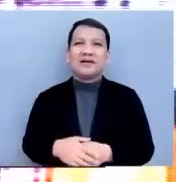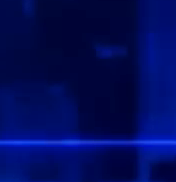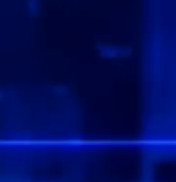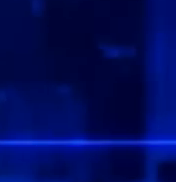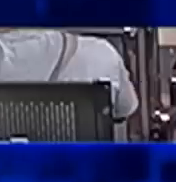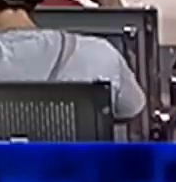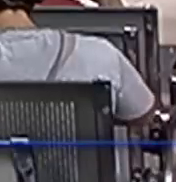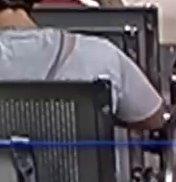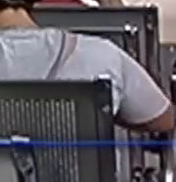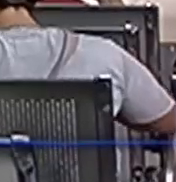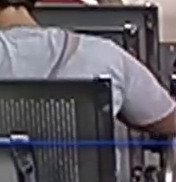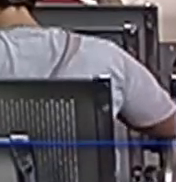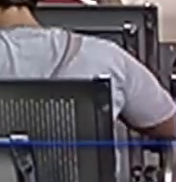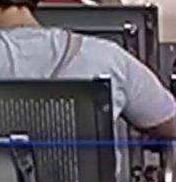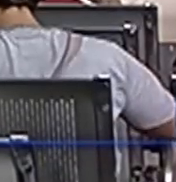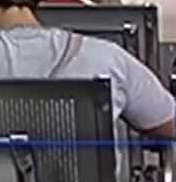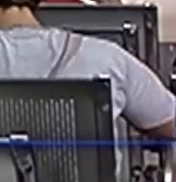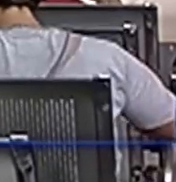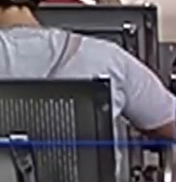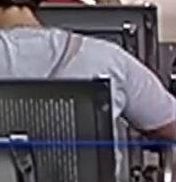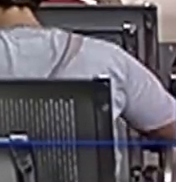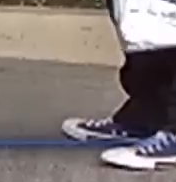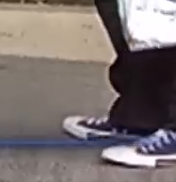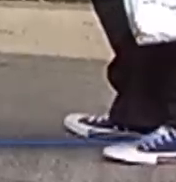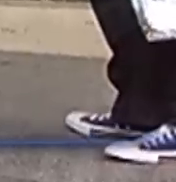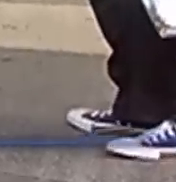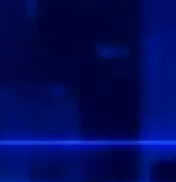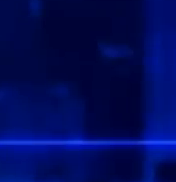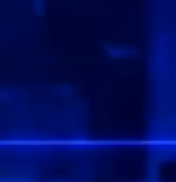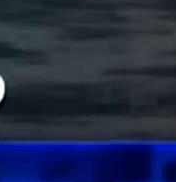Susunod, isang taong dialysis session, sagot na po ng PhilHealth.